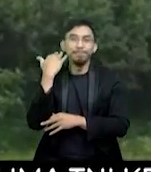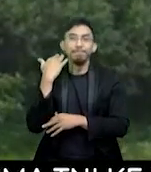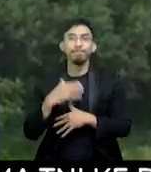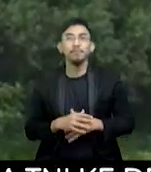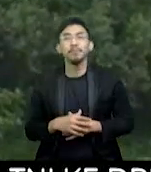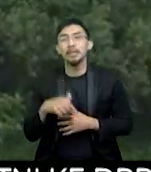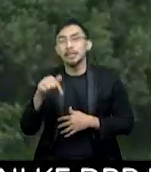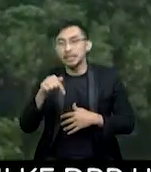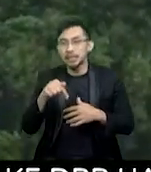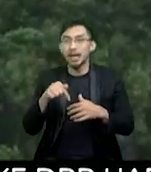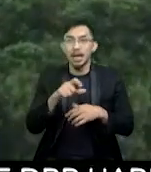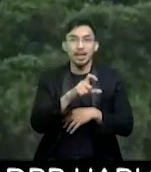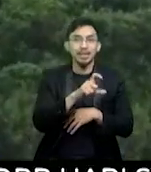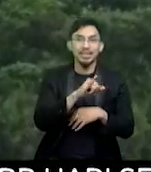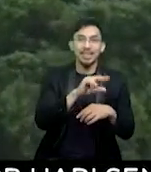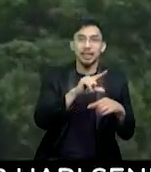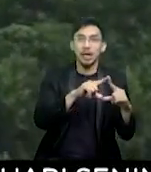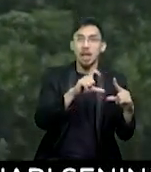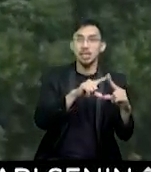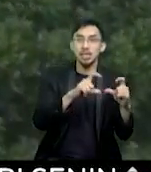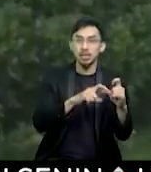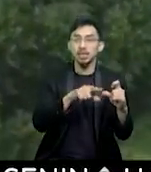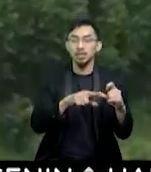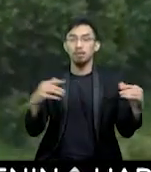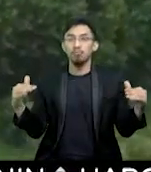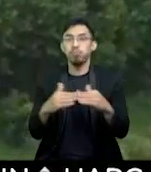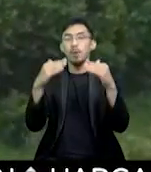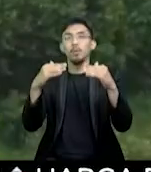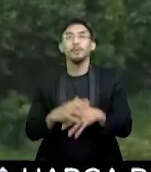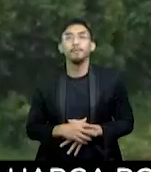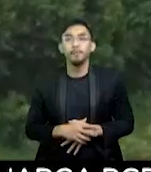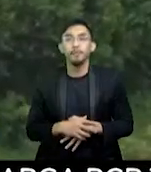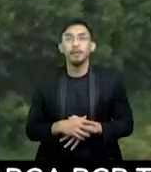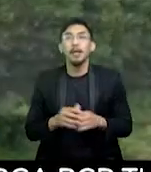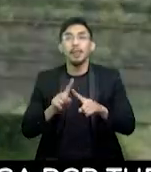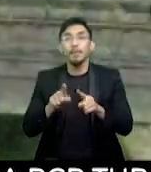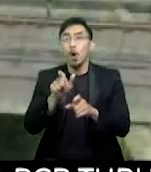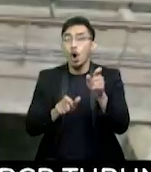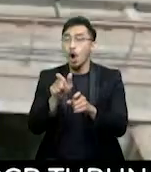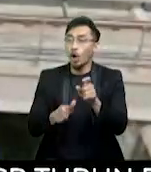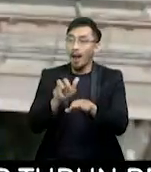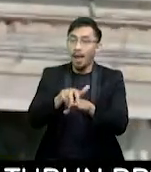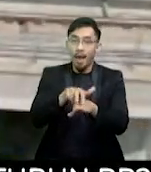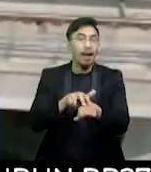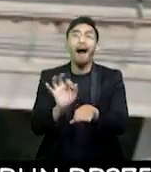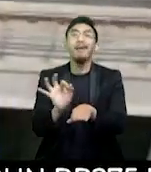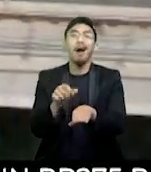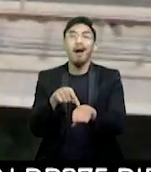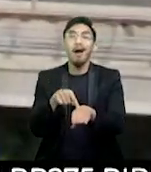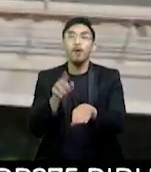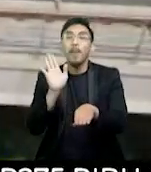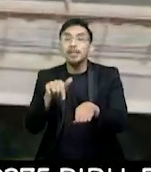Stasiun Ciracas Hai kereta tidak mengangkut penumpang karena kereta masih dalam tahap uji coba oleh PT